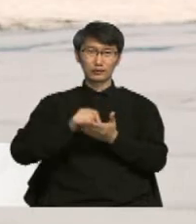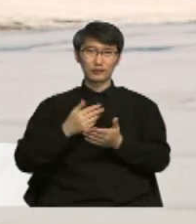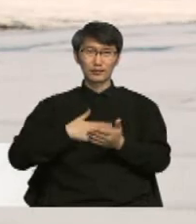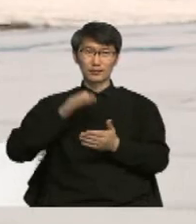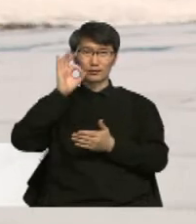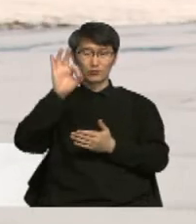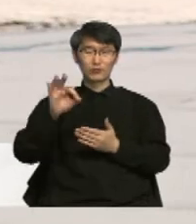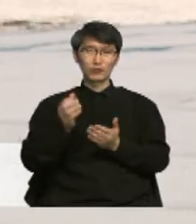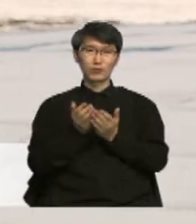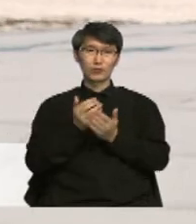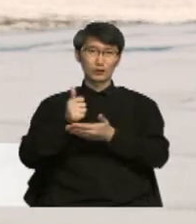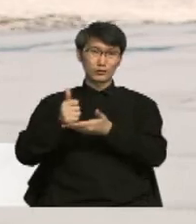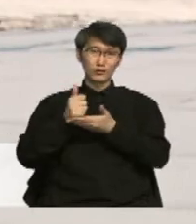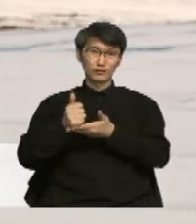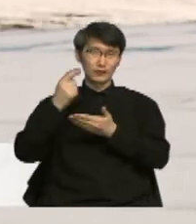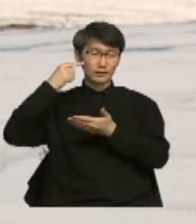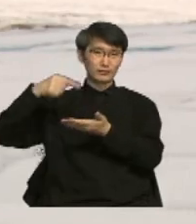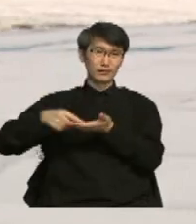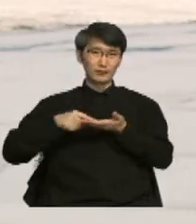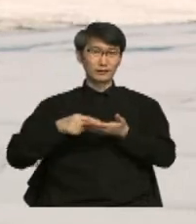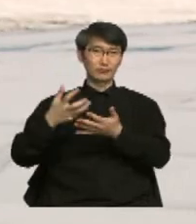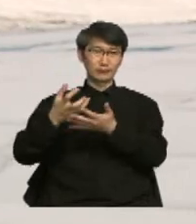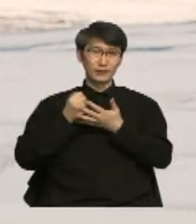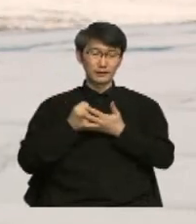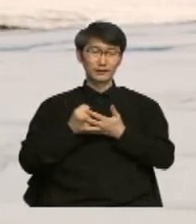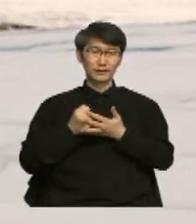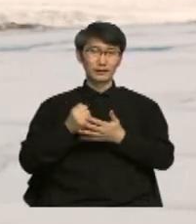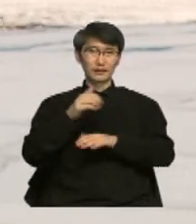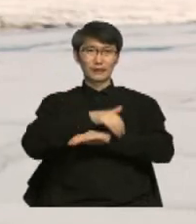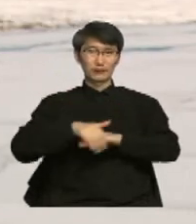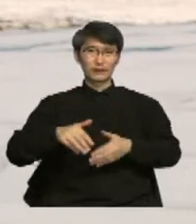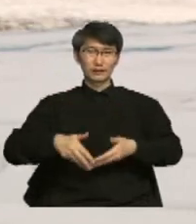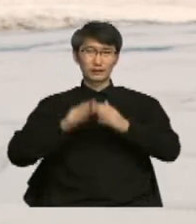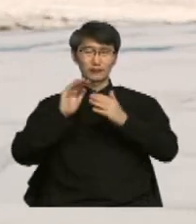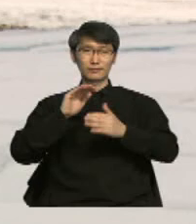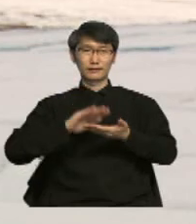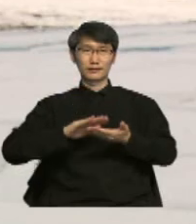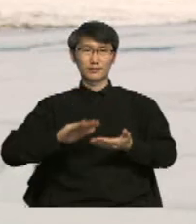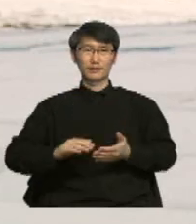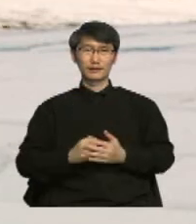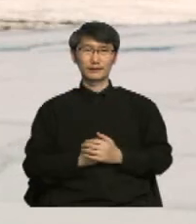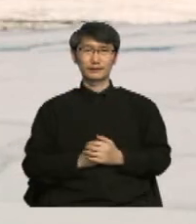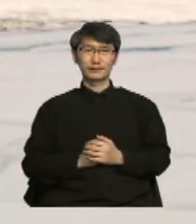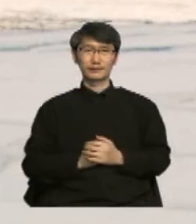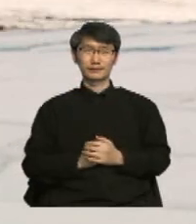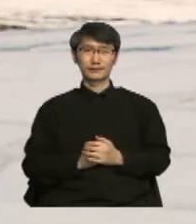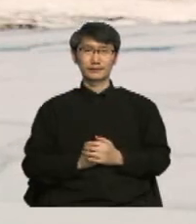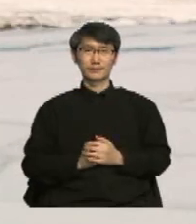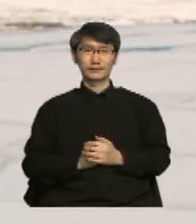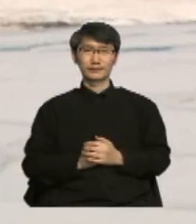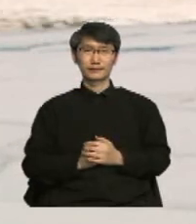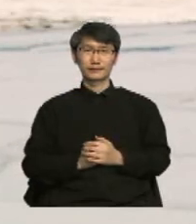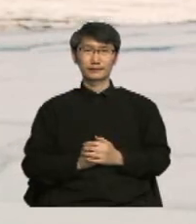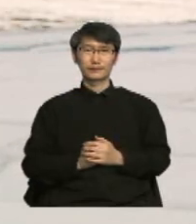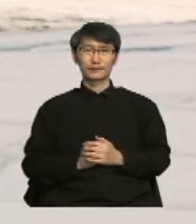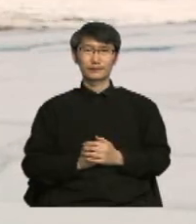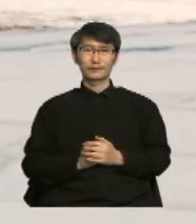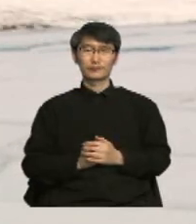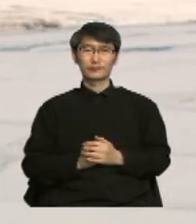알아보고 이용객들의 의견을 수렴해 사업 계획에 반영할 예정입니다. 딜라이브 서울경제 케이블TV 김정필입니다.